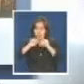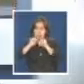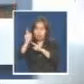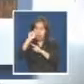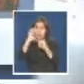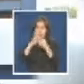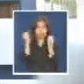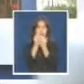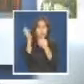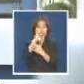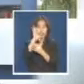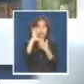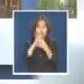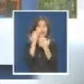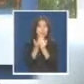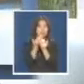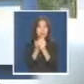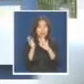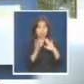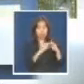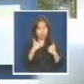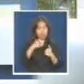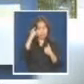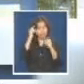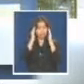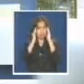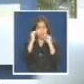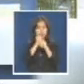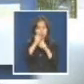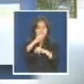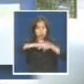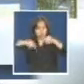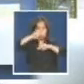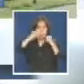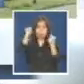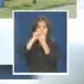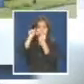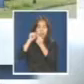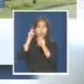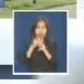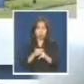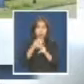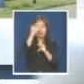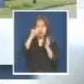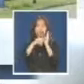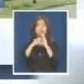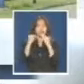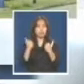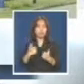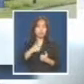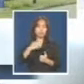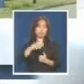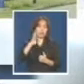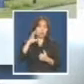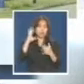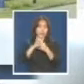งินการคลังด้วยแต่ว่าก็ขอยืนยันนะครับว่าความตั้งใจนั้นก็จะดูแลบนความเหมาะสมครับเพราะว่าในขณะที่เราไม่ต้องการให้กระทบวินั